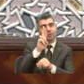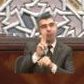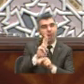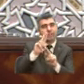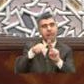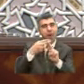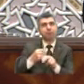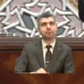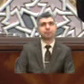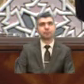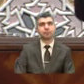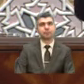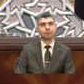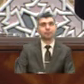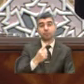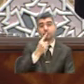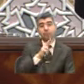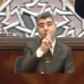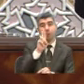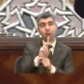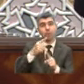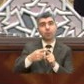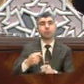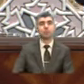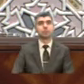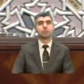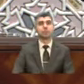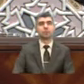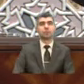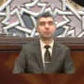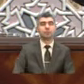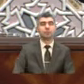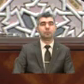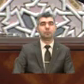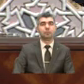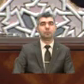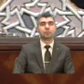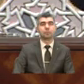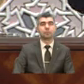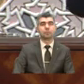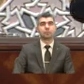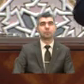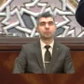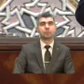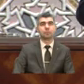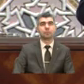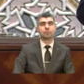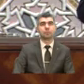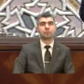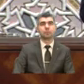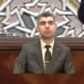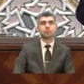والتعقيب. ونمر، هل من تعقيب إضافي؟ لا، عقب، انتهى الموضوع. عقب طرح السؤال.